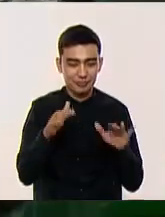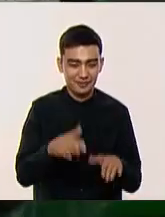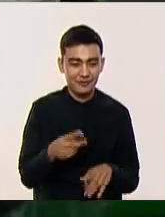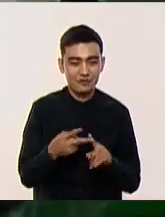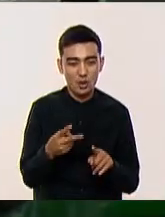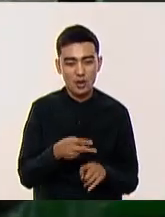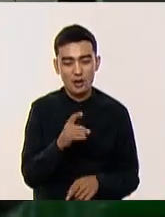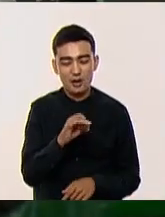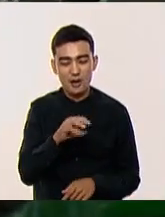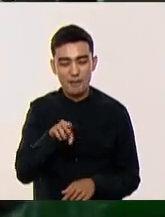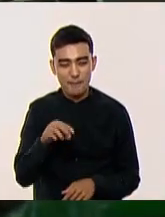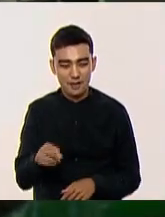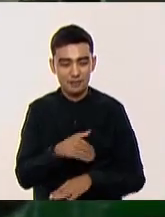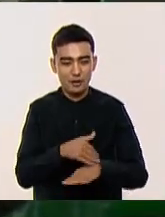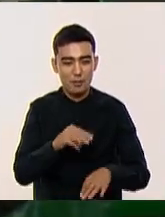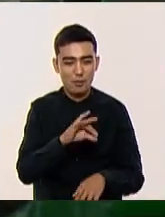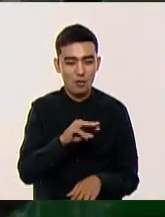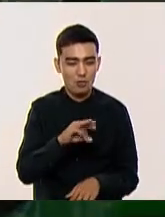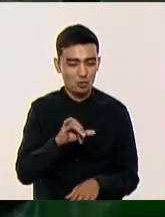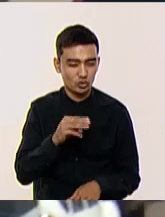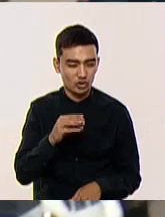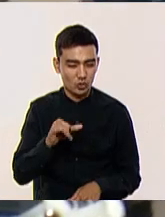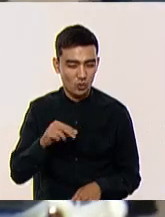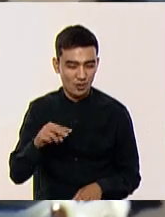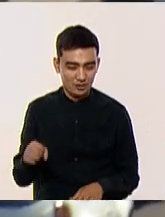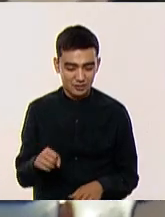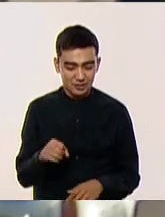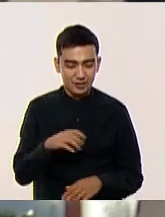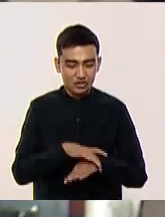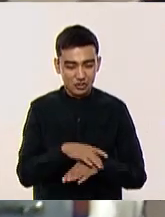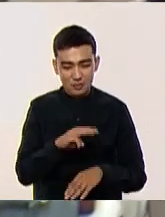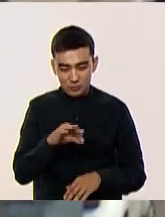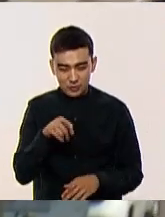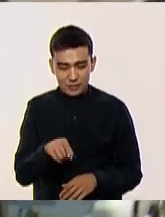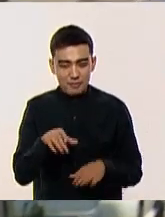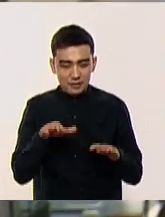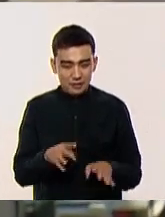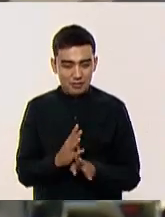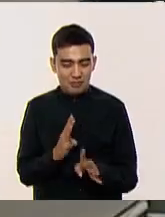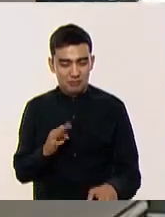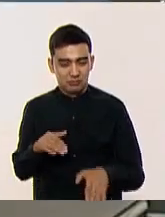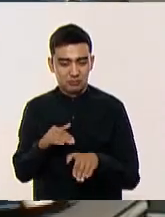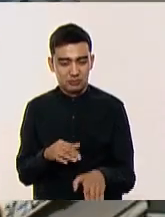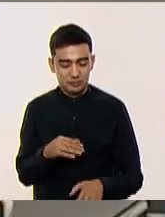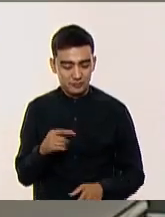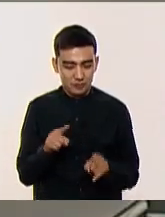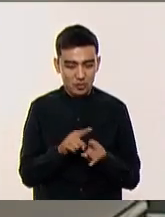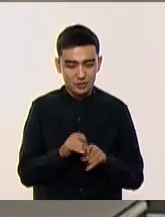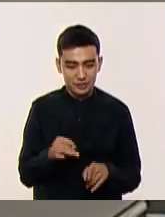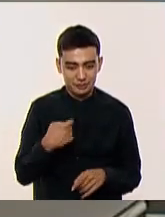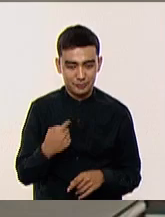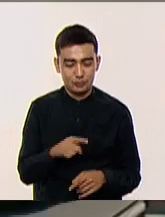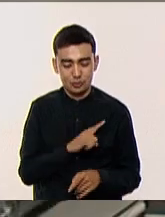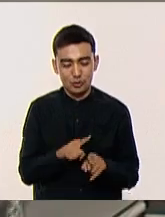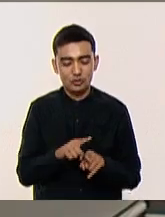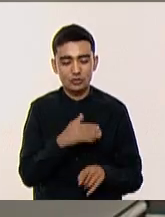екіншісі Райымбек Батыр мен Момышұлы көшелерінің қиылысында орналасқан. Қайғырынан қарасаң да мұндағы кезектің соңы көрінбейді. Ұзын сонар кезек өзімізді қажытып,